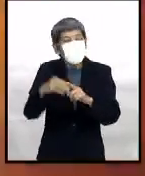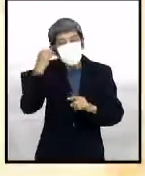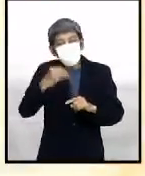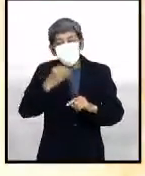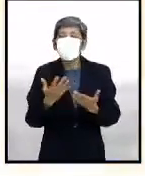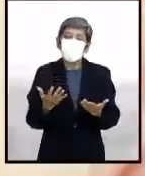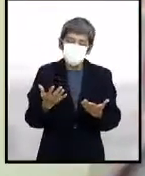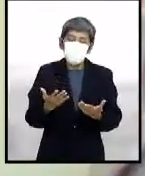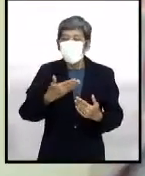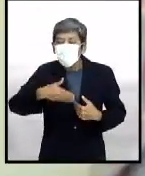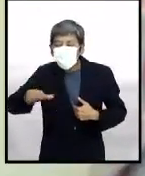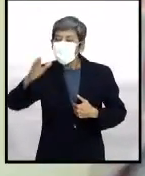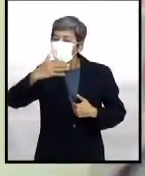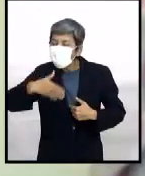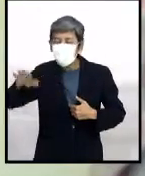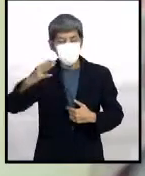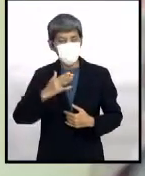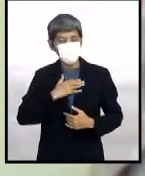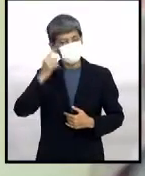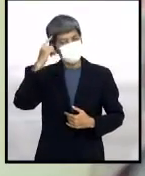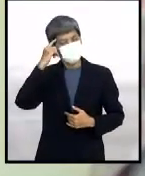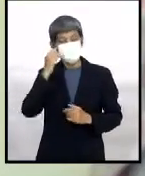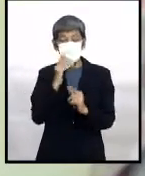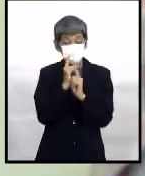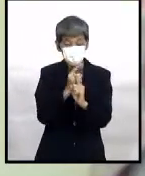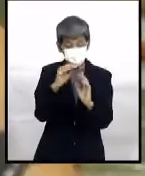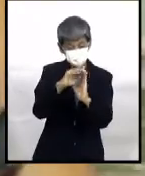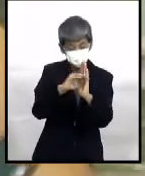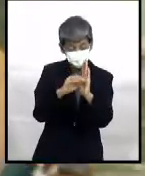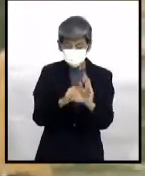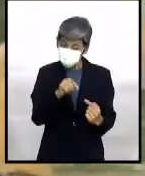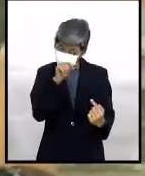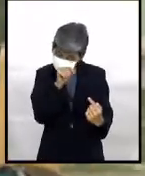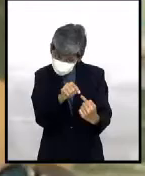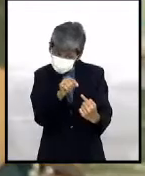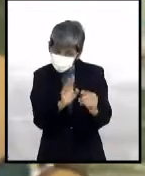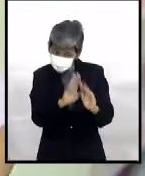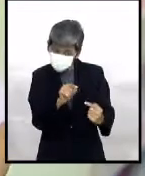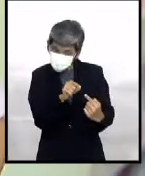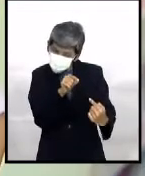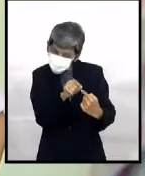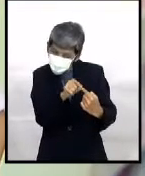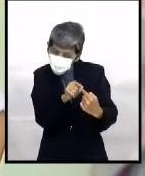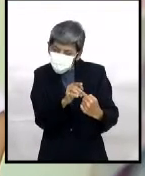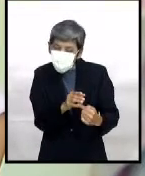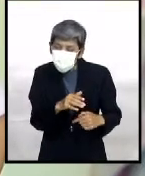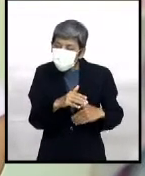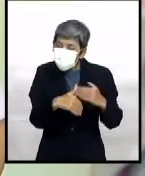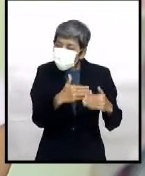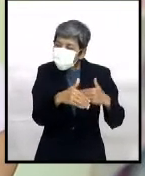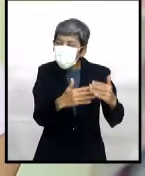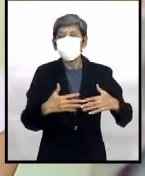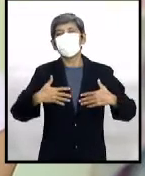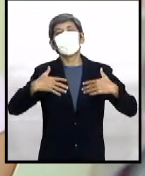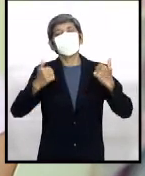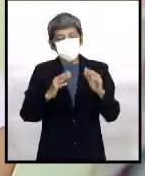ลอดเวลาถ้าเราให้เขาไปตามแท็กเขาดูว่าอันนี้เขาเหมาะอย่างนี้แล้วไปอย่างนี้แล้วเขาก็จะมีความ